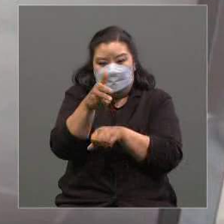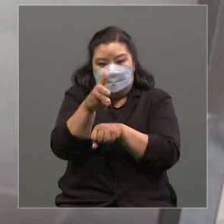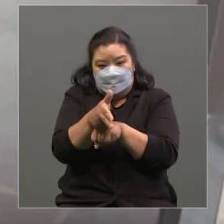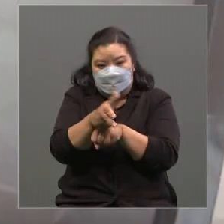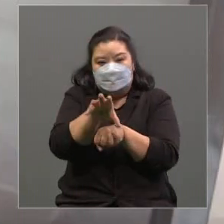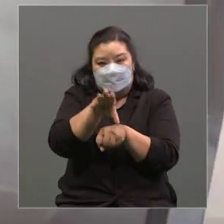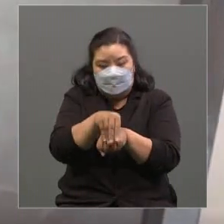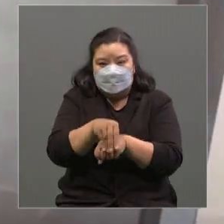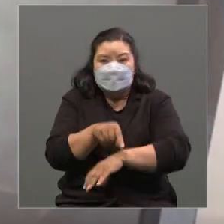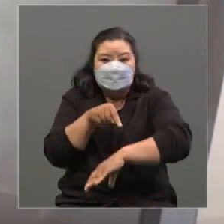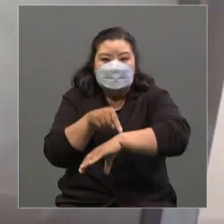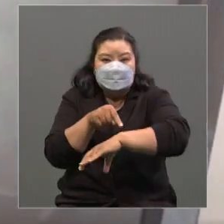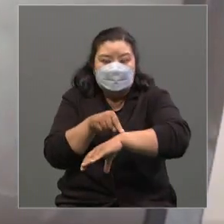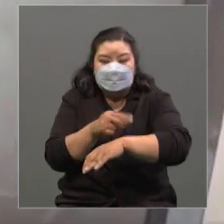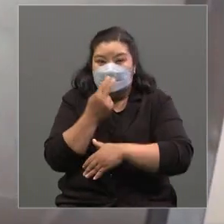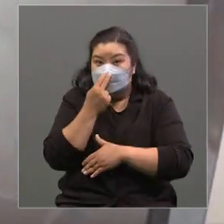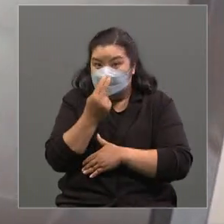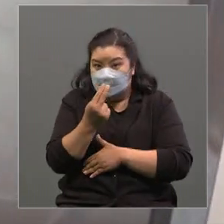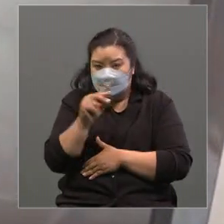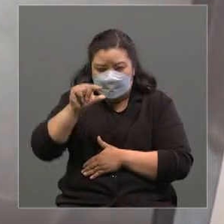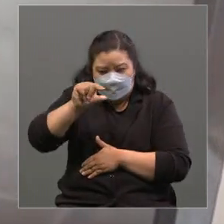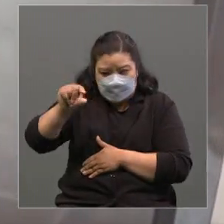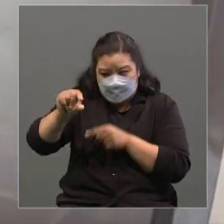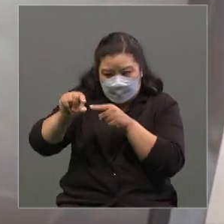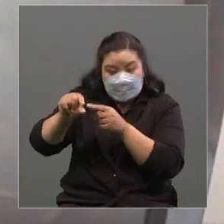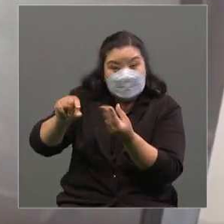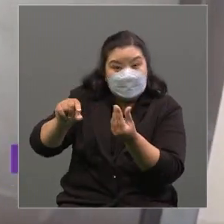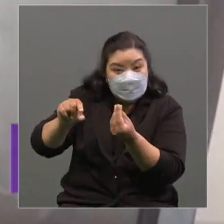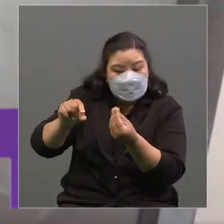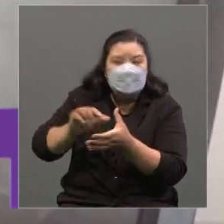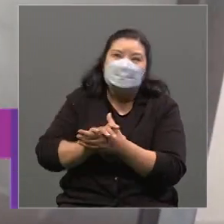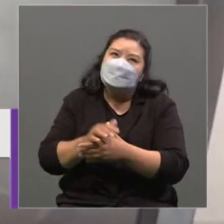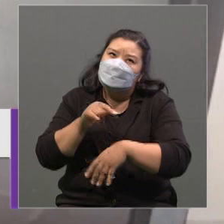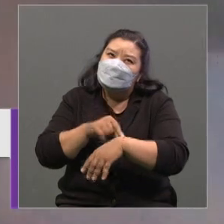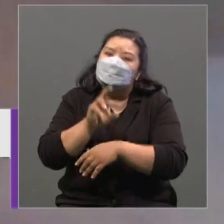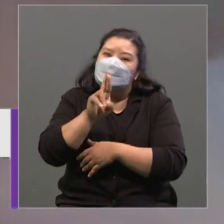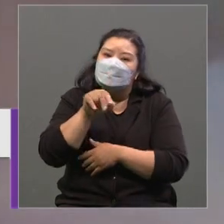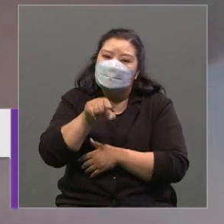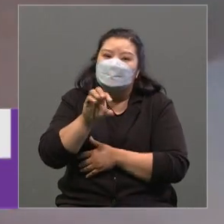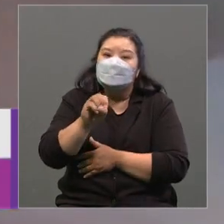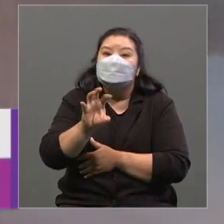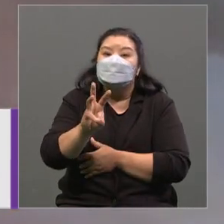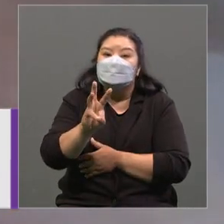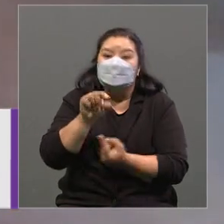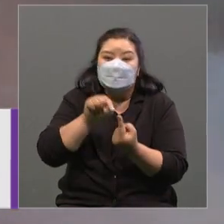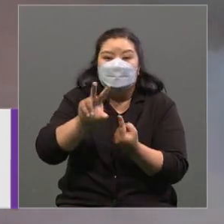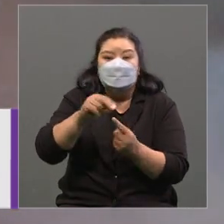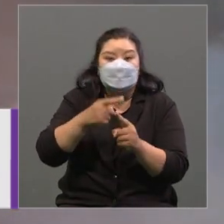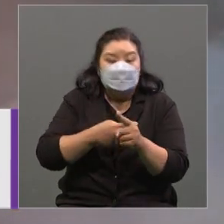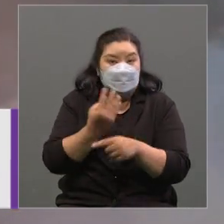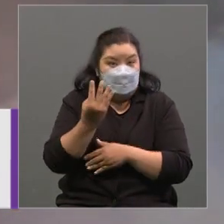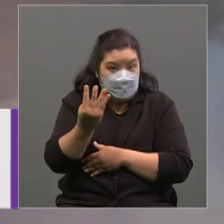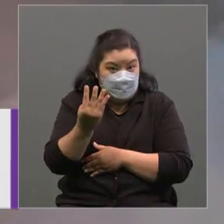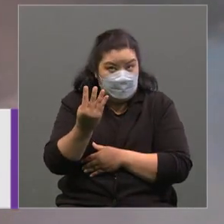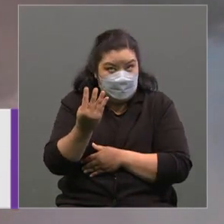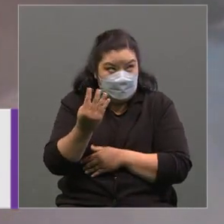องวงจรปิดที่เห็นอยู่บนด้านบนเนี่ยนะคะอยู่ประมาณสักเที่ยงคืน6นาทีของวันที่30มีนาคมเห็นภาพรถสี